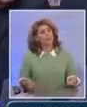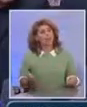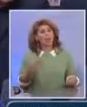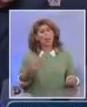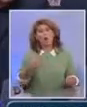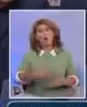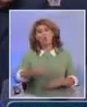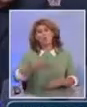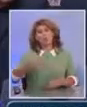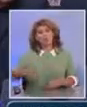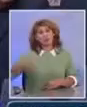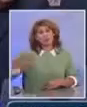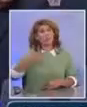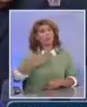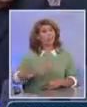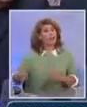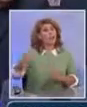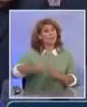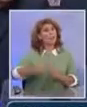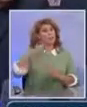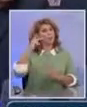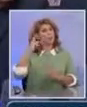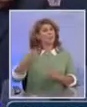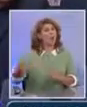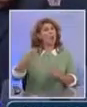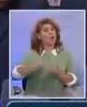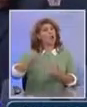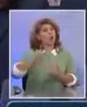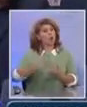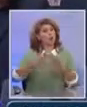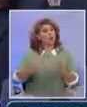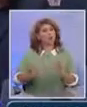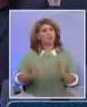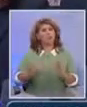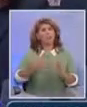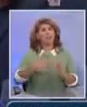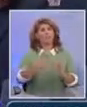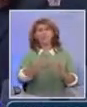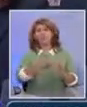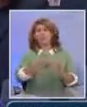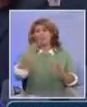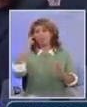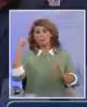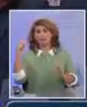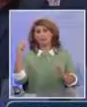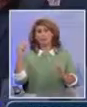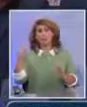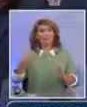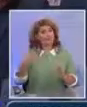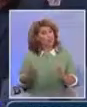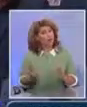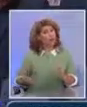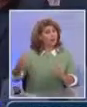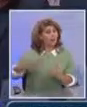κύριος Μητσοτάκης θέλει και άλλα πανεπιστήμια. Δεν φτάνουν αυτά. Να κάνουμε και ιδιωτικά πανεπιστήμια για να βγαίνουν και